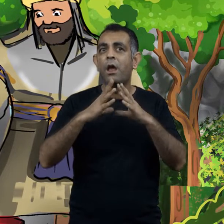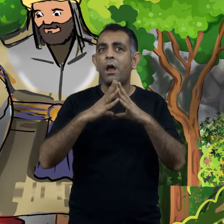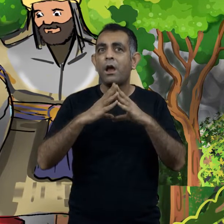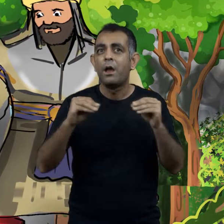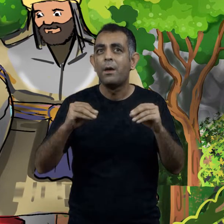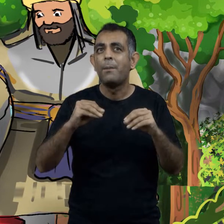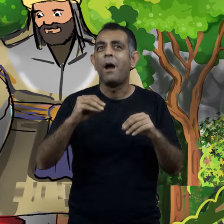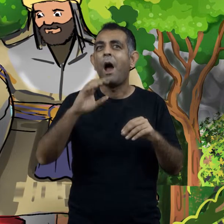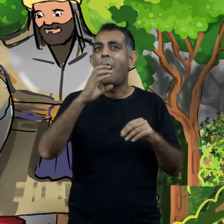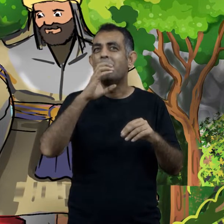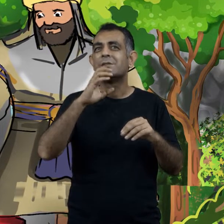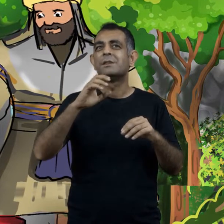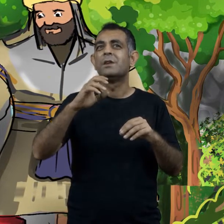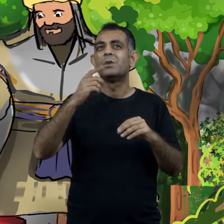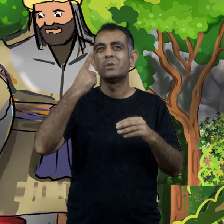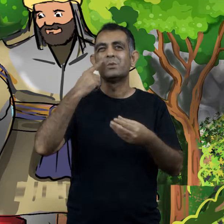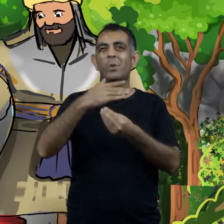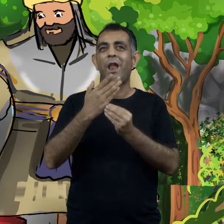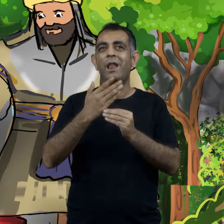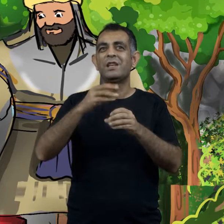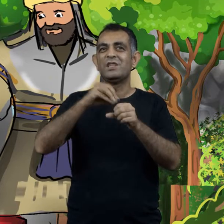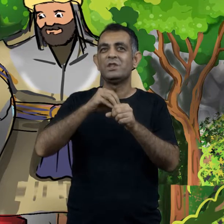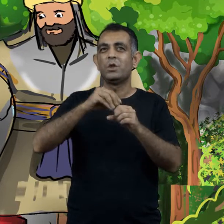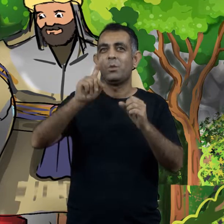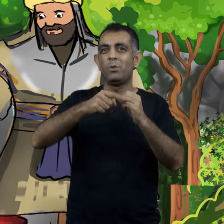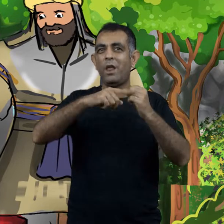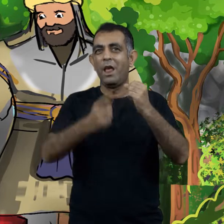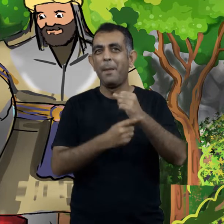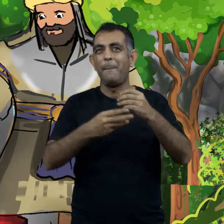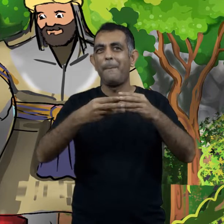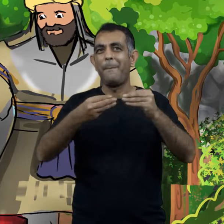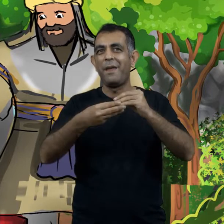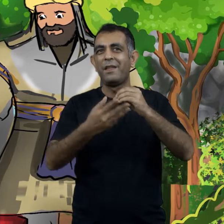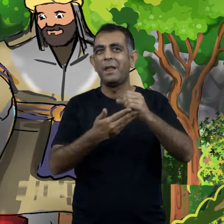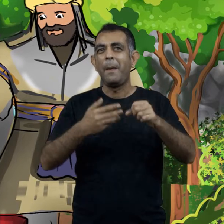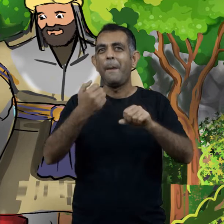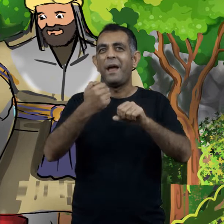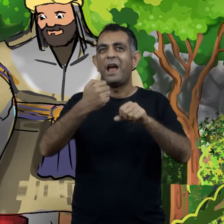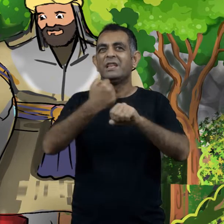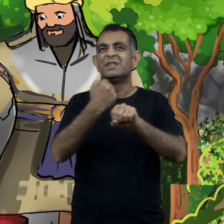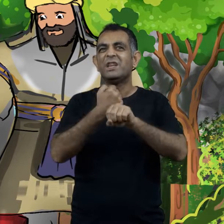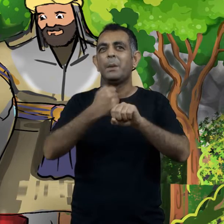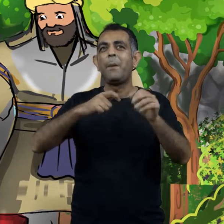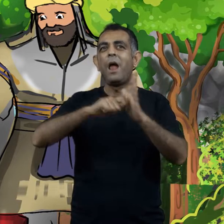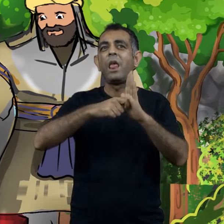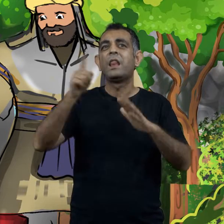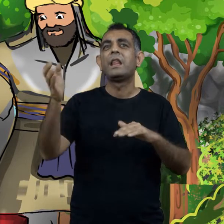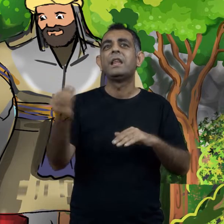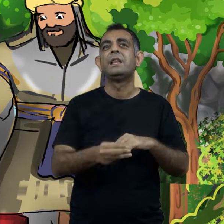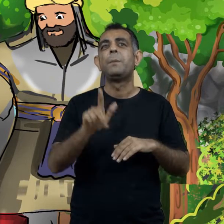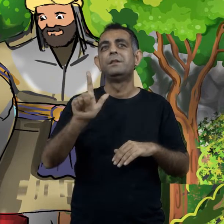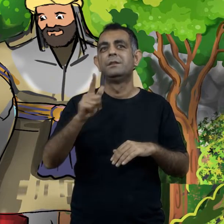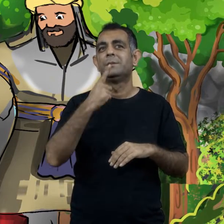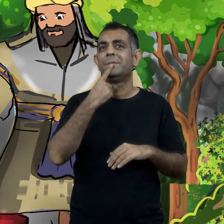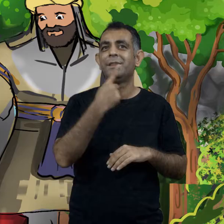için kayıp Amasya lalesi soğanının içinde bulunan Amasya bejinden yapılmış mermer anahtarı